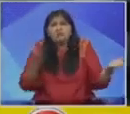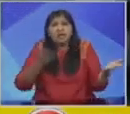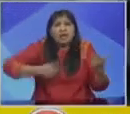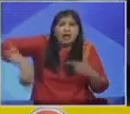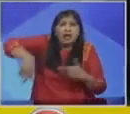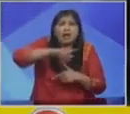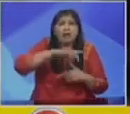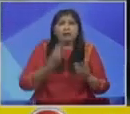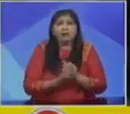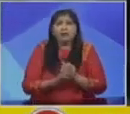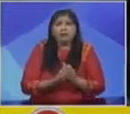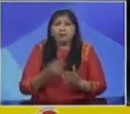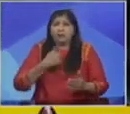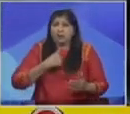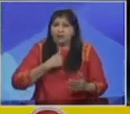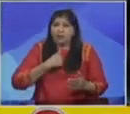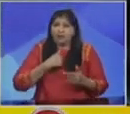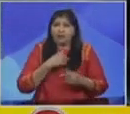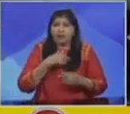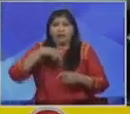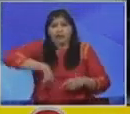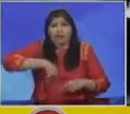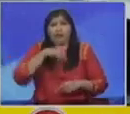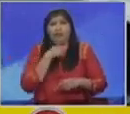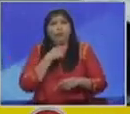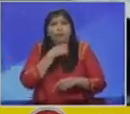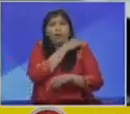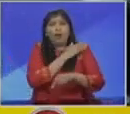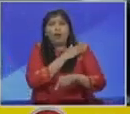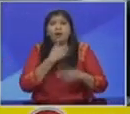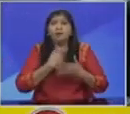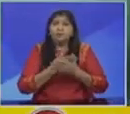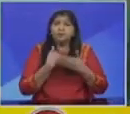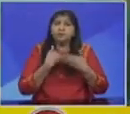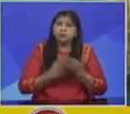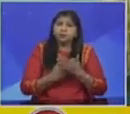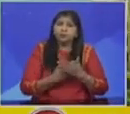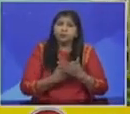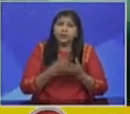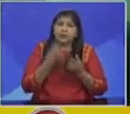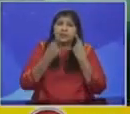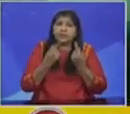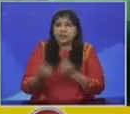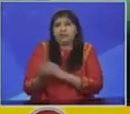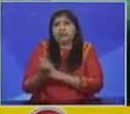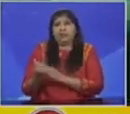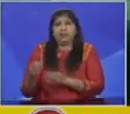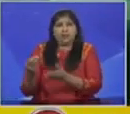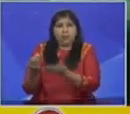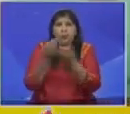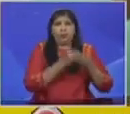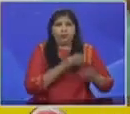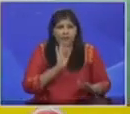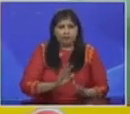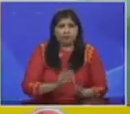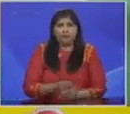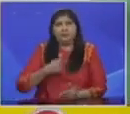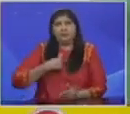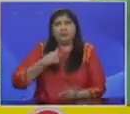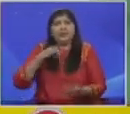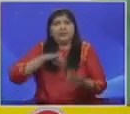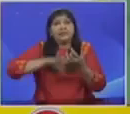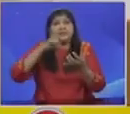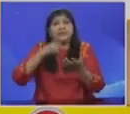है। और आत्मनिर्भर भारत अभियान में साइंस की शक्ति का बहुत योगदान भी है। हमें साइंस